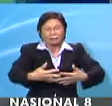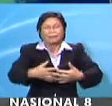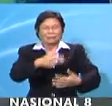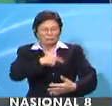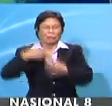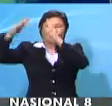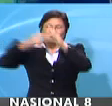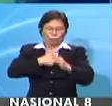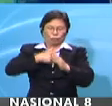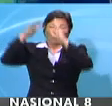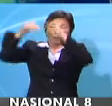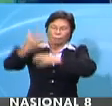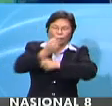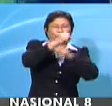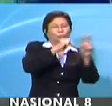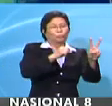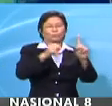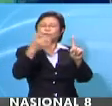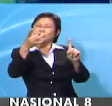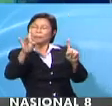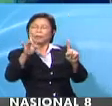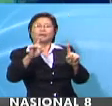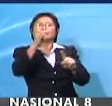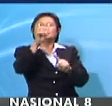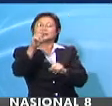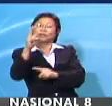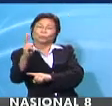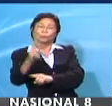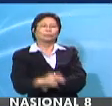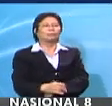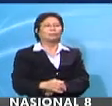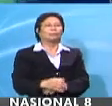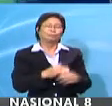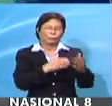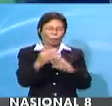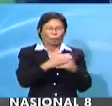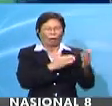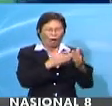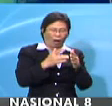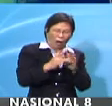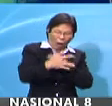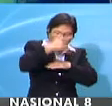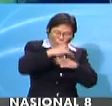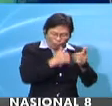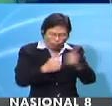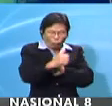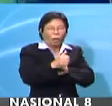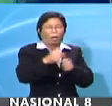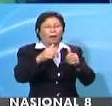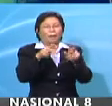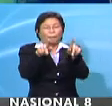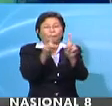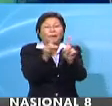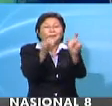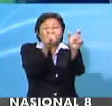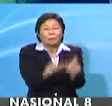sedikit harapan untuk menang 2118 di set kedua biarpun mendahului sejak awal pasangan Indonesia itu